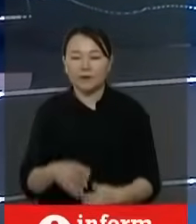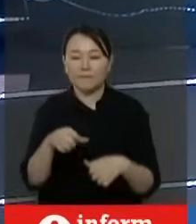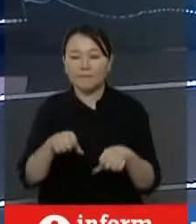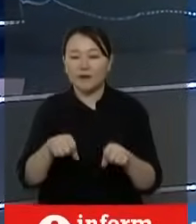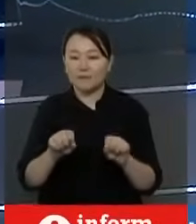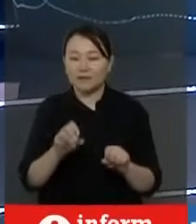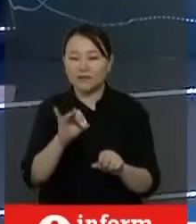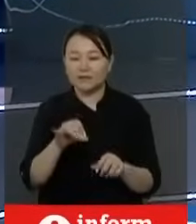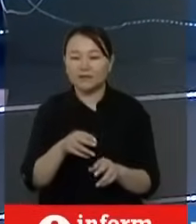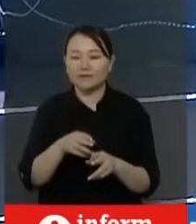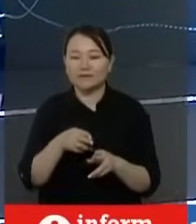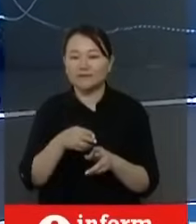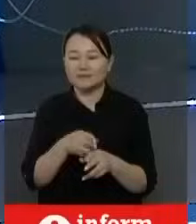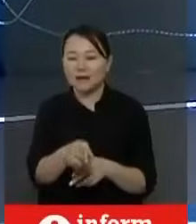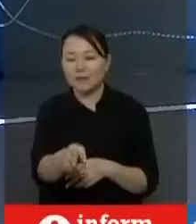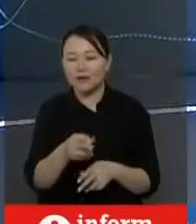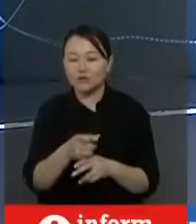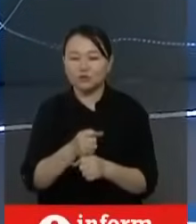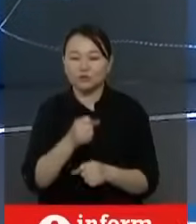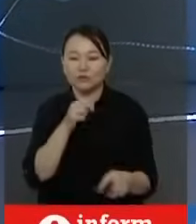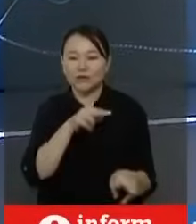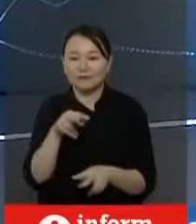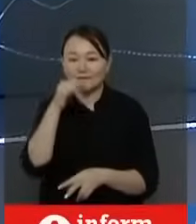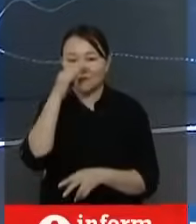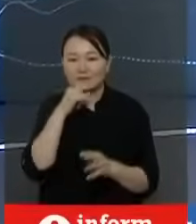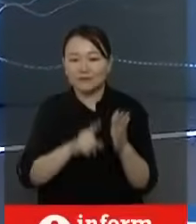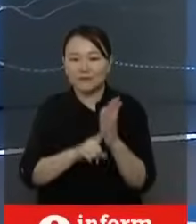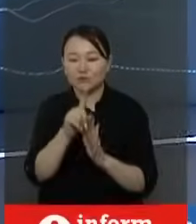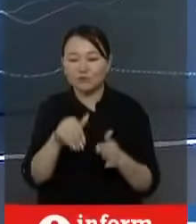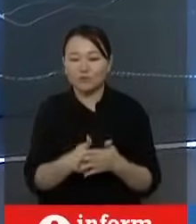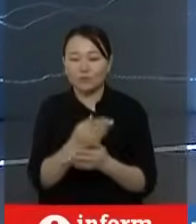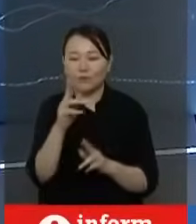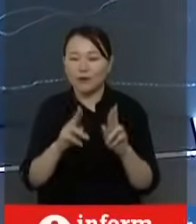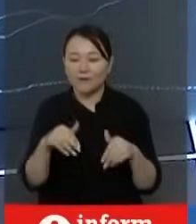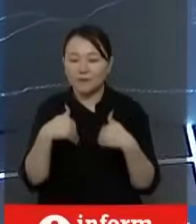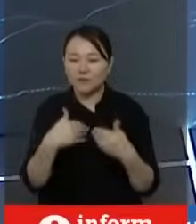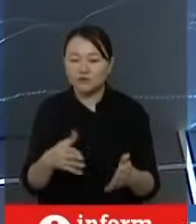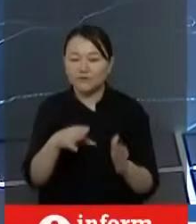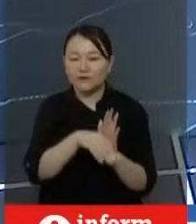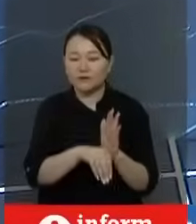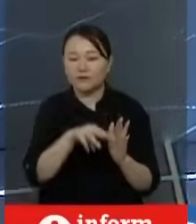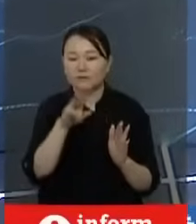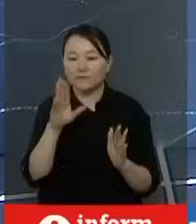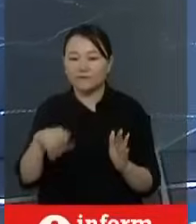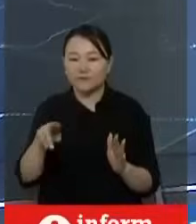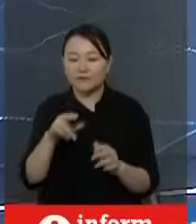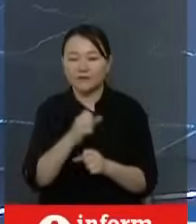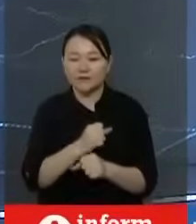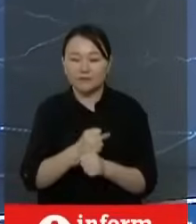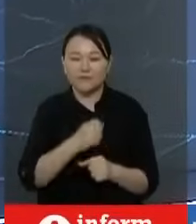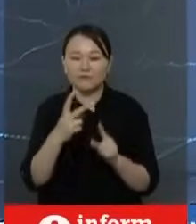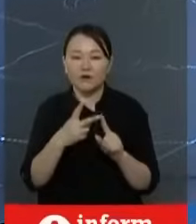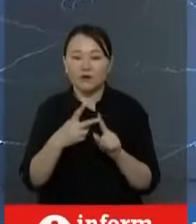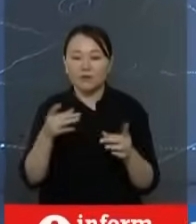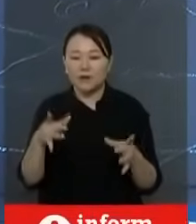Мопедистов и самокатчиков начнут строже контролировать в Казахстане. Новые правила предложили внедрить в МВД. Там разрабатывают второй